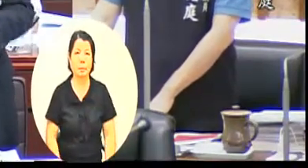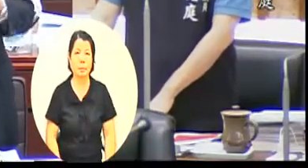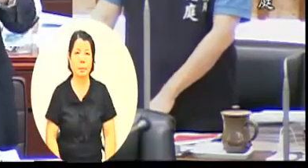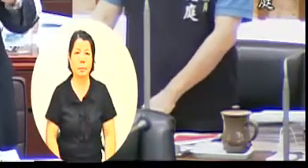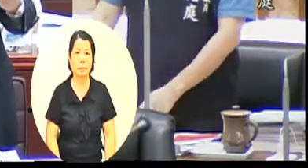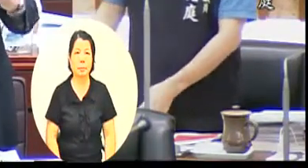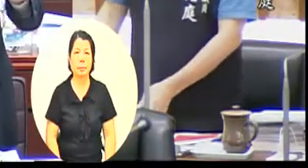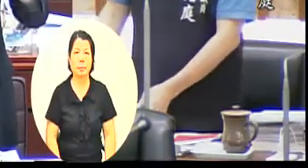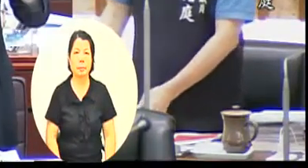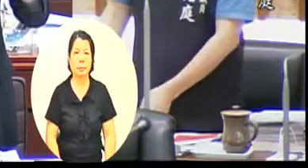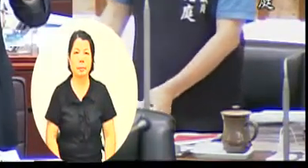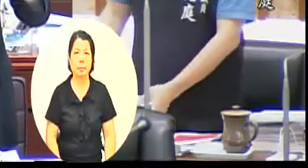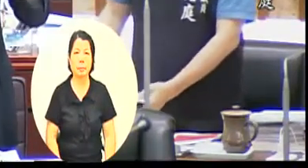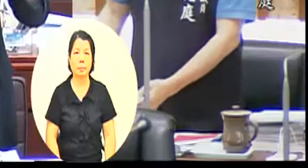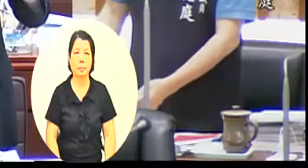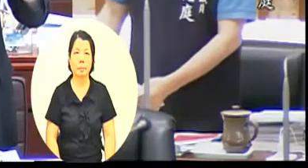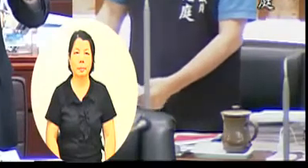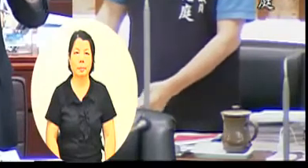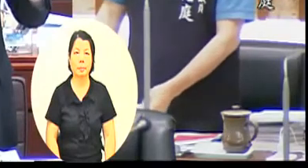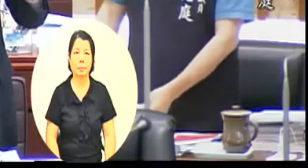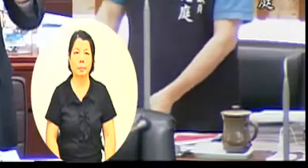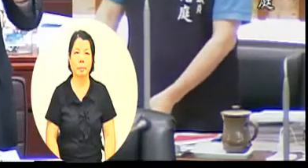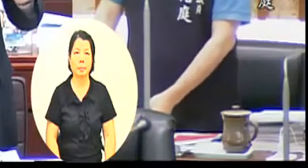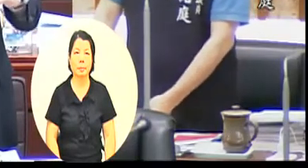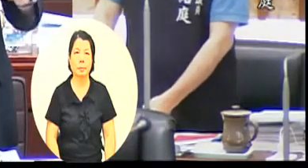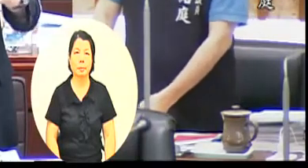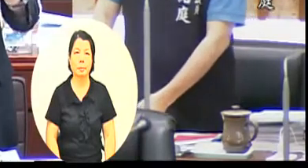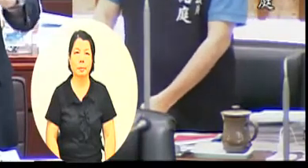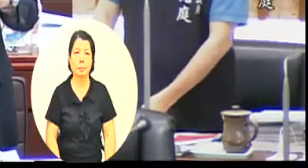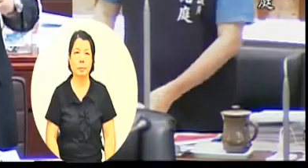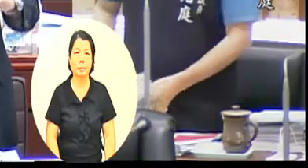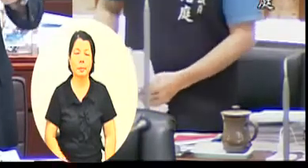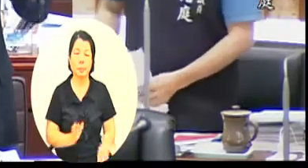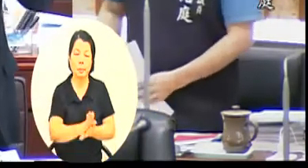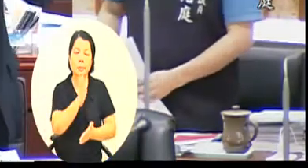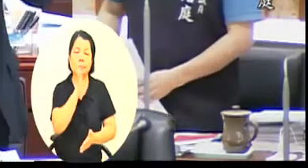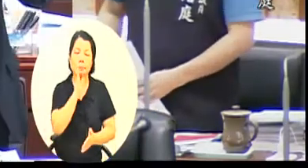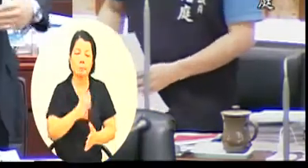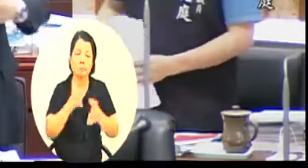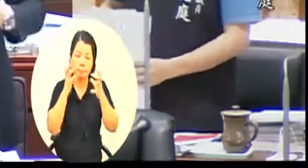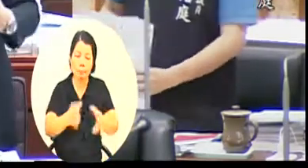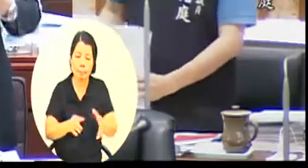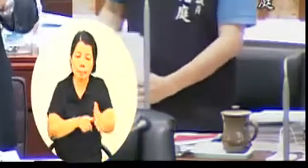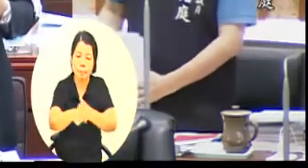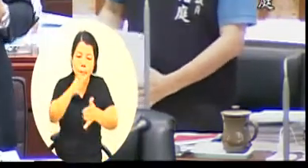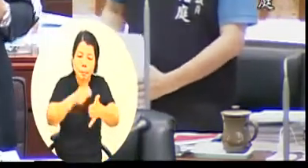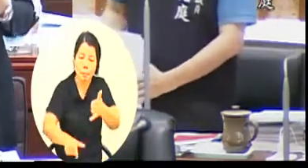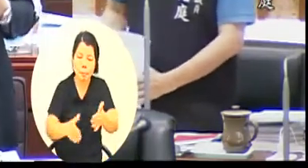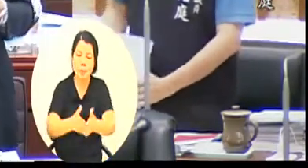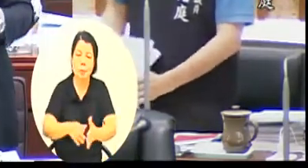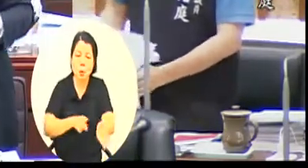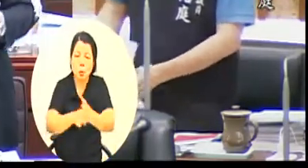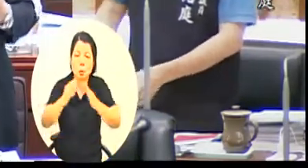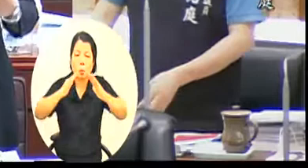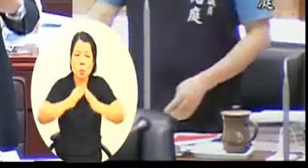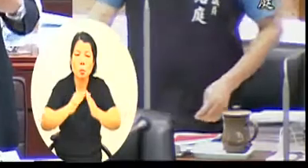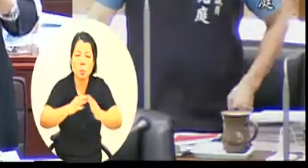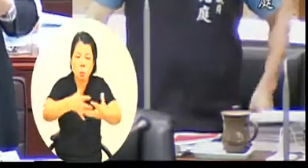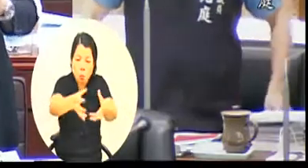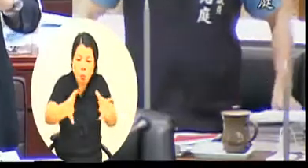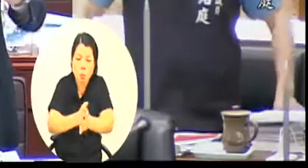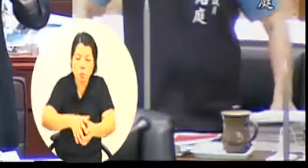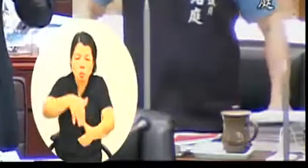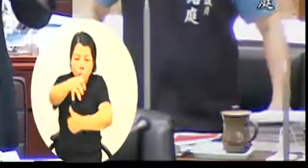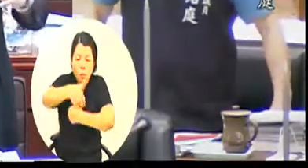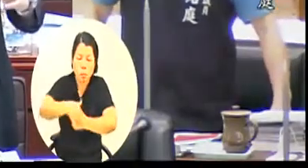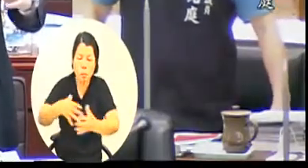那未来我想看是不是用一个专案的方式来，也请专家团队一起来跟我们一起来